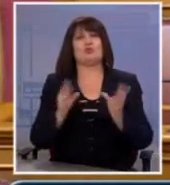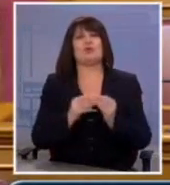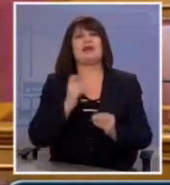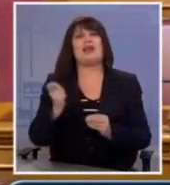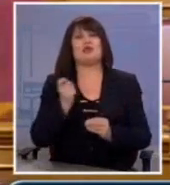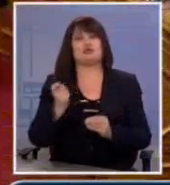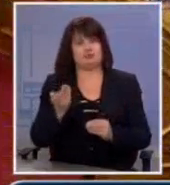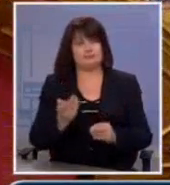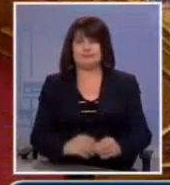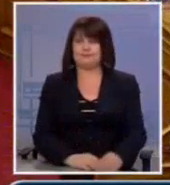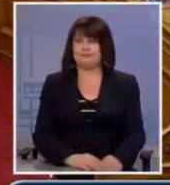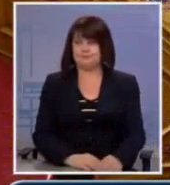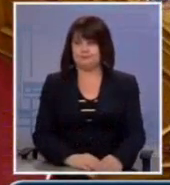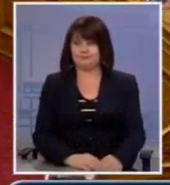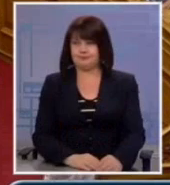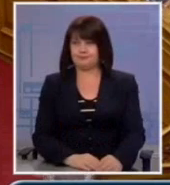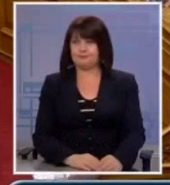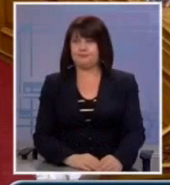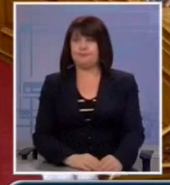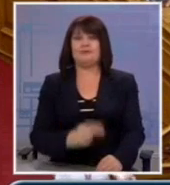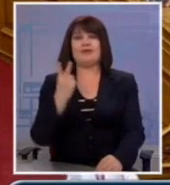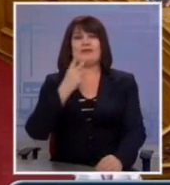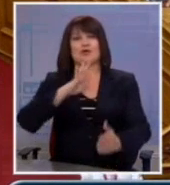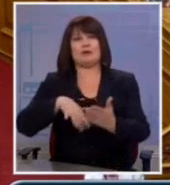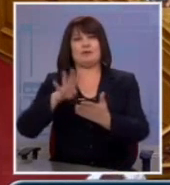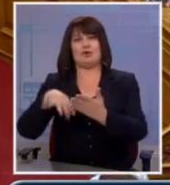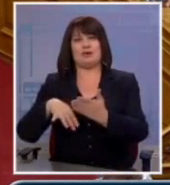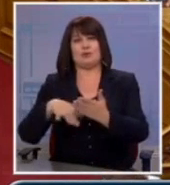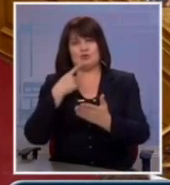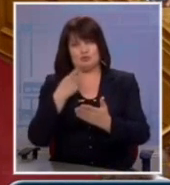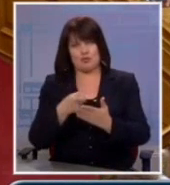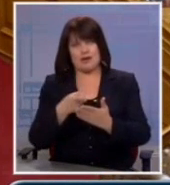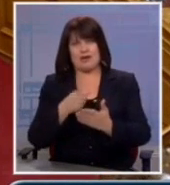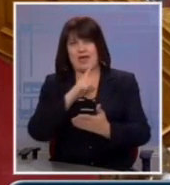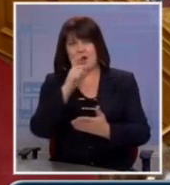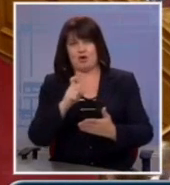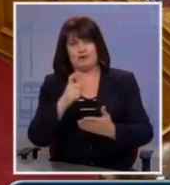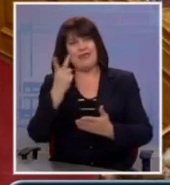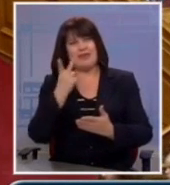χρέος. Είναι τα δύο κείμενα τα οποία αναφέρονται μέσα στο ερώτημα.